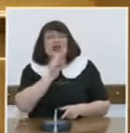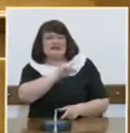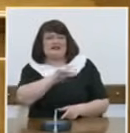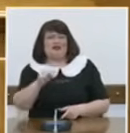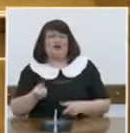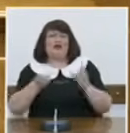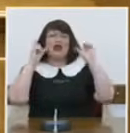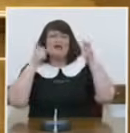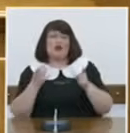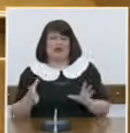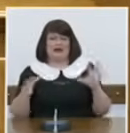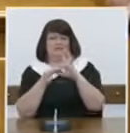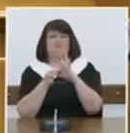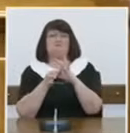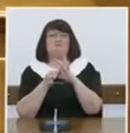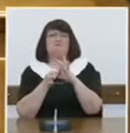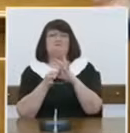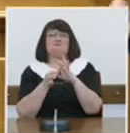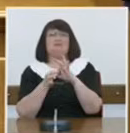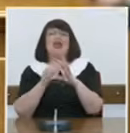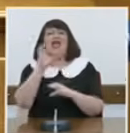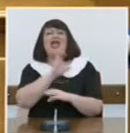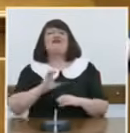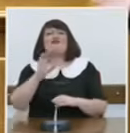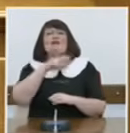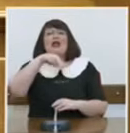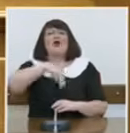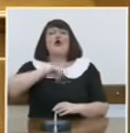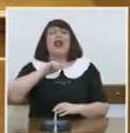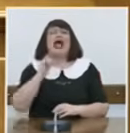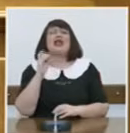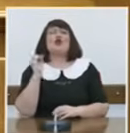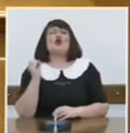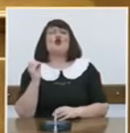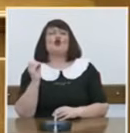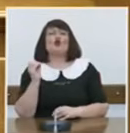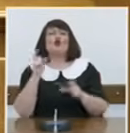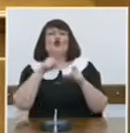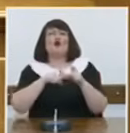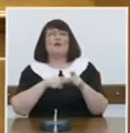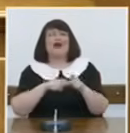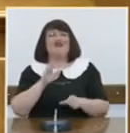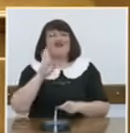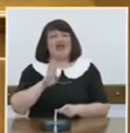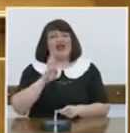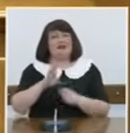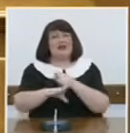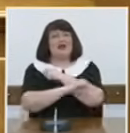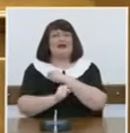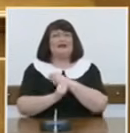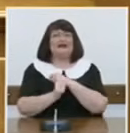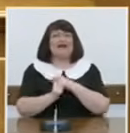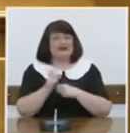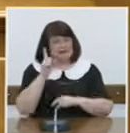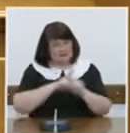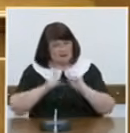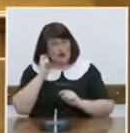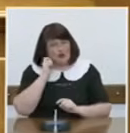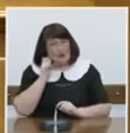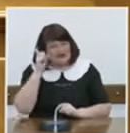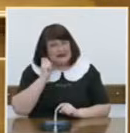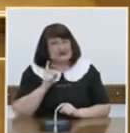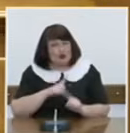Νέας Δημοκρατίας στο Ευρωπαϊκό Λαϊκό Κόμμα. Επικεφαλής ο Βέμπερ, γραμματέας νούμερο 2, ποιος είναι, ξέρετε?